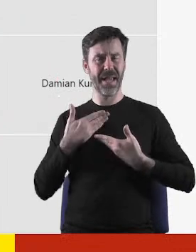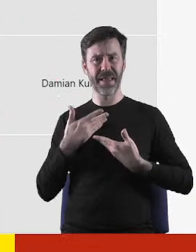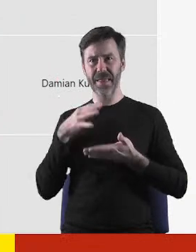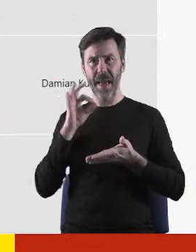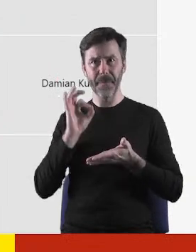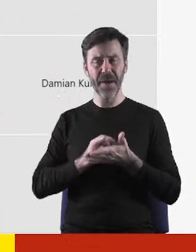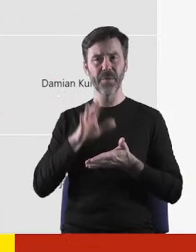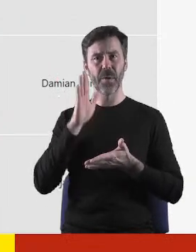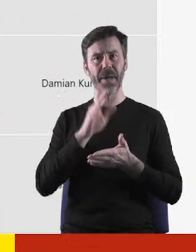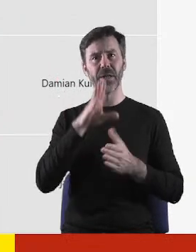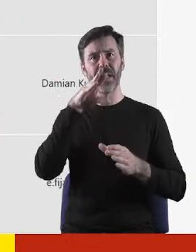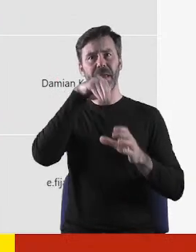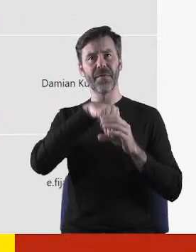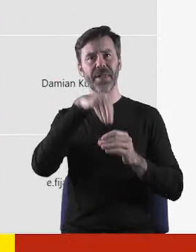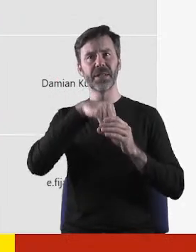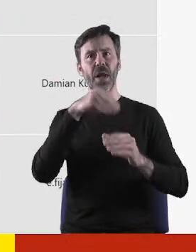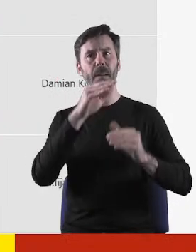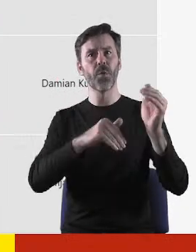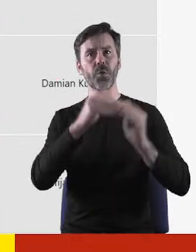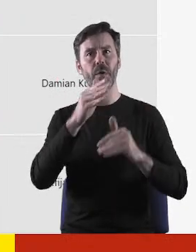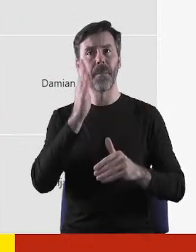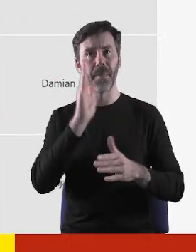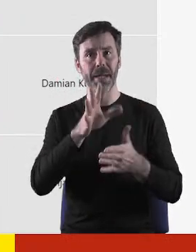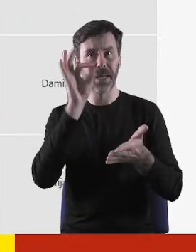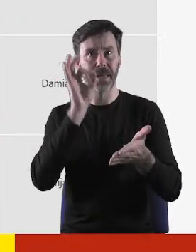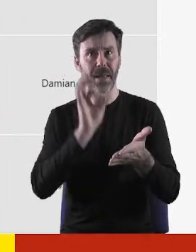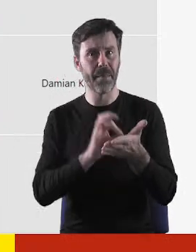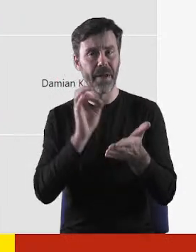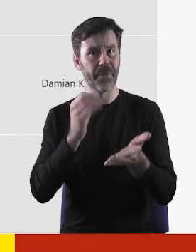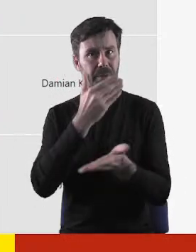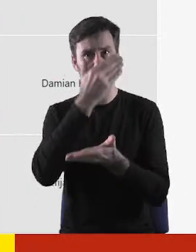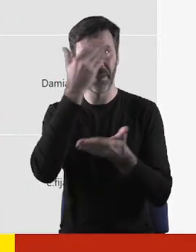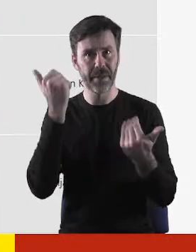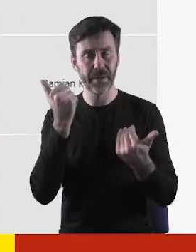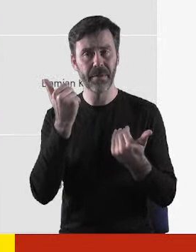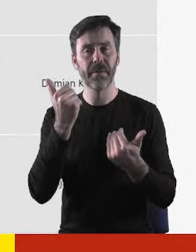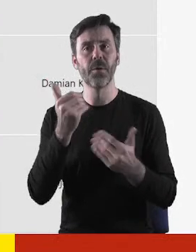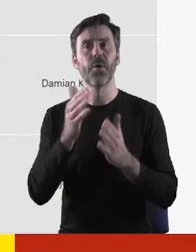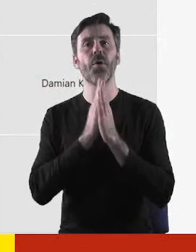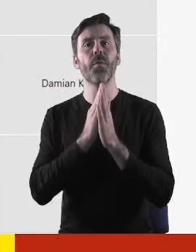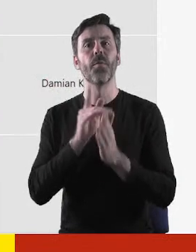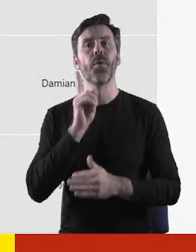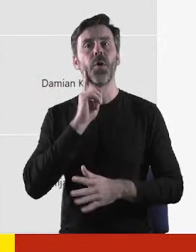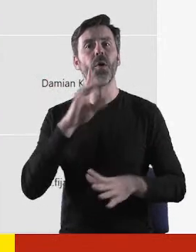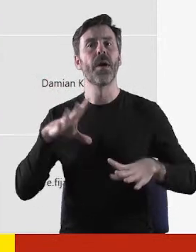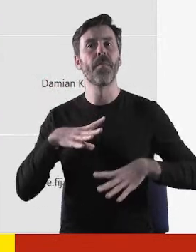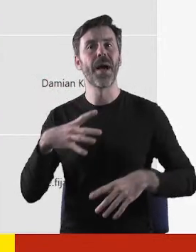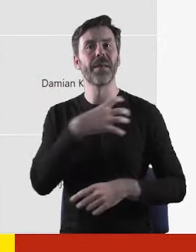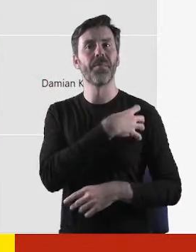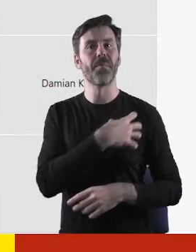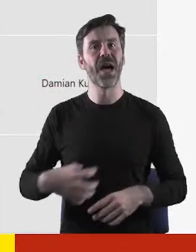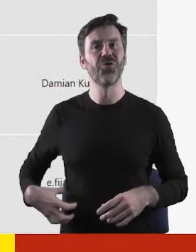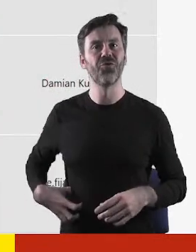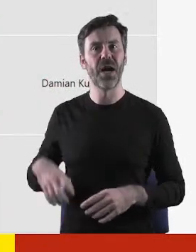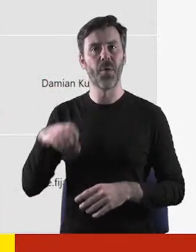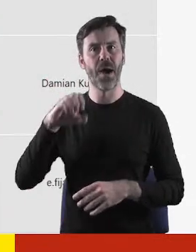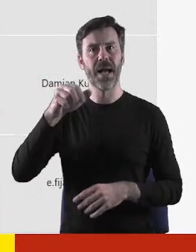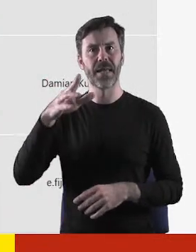że ta inwestycja dojdzie do skutku. Chciałabym poprosić pana marszałka